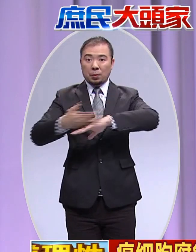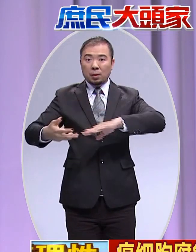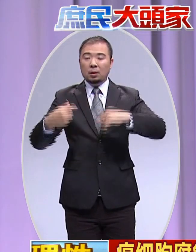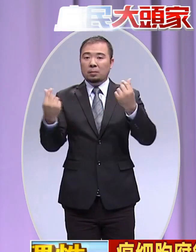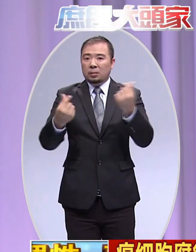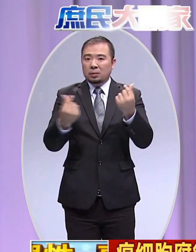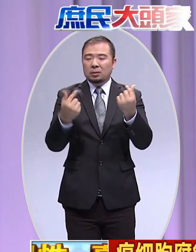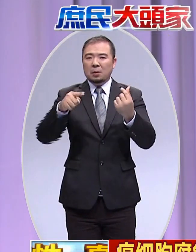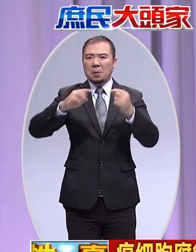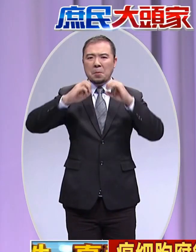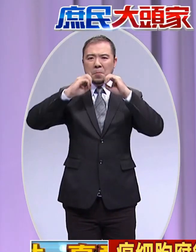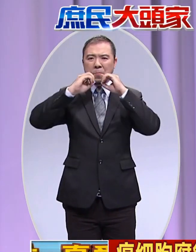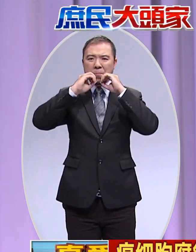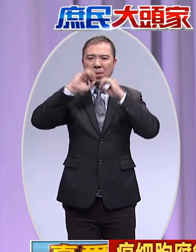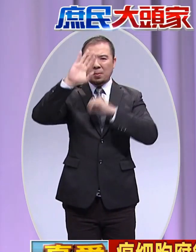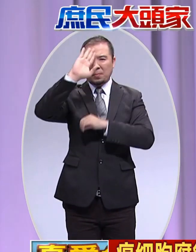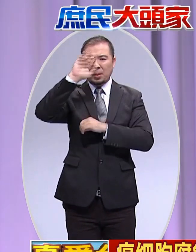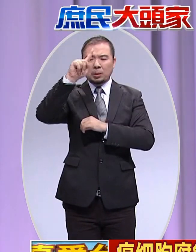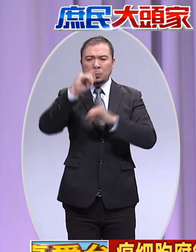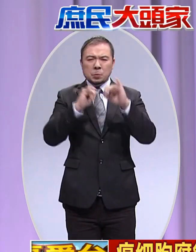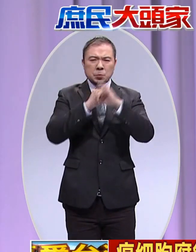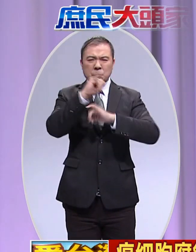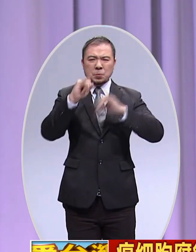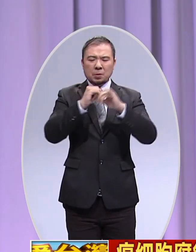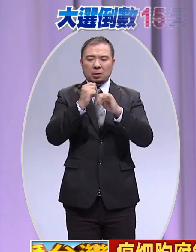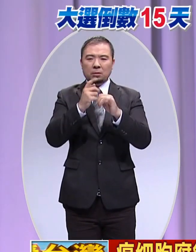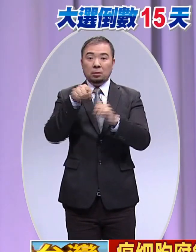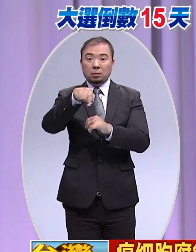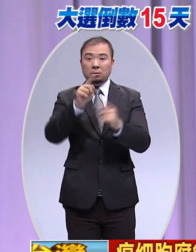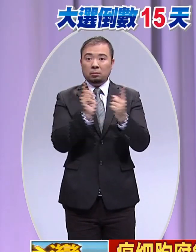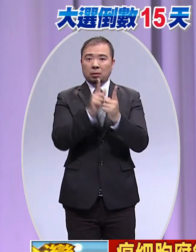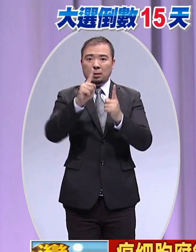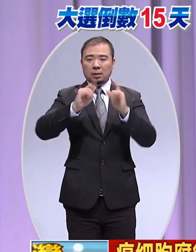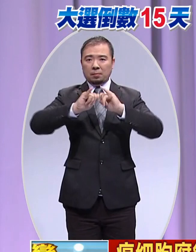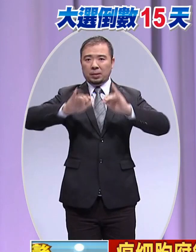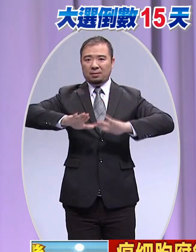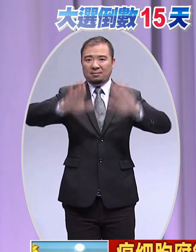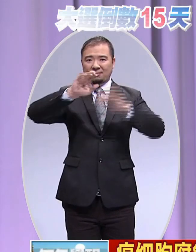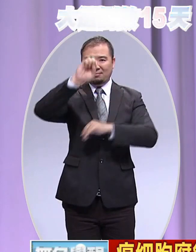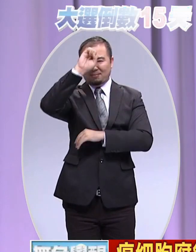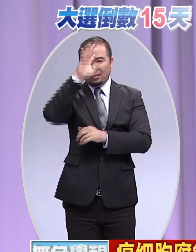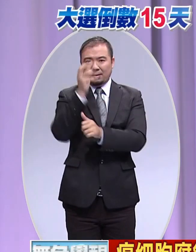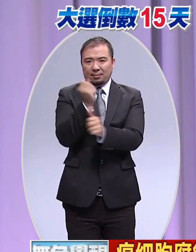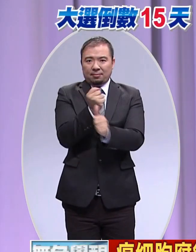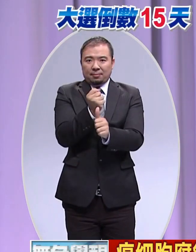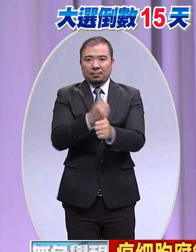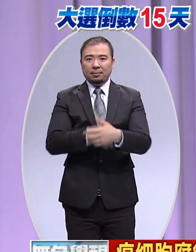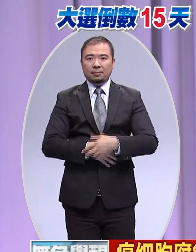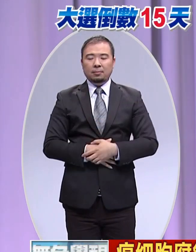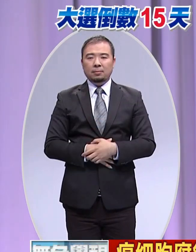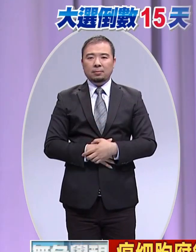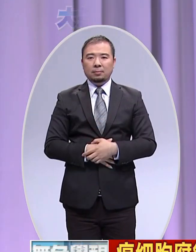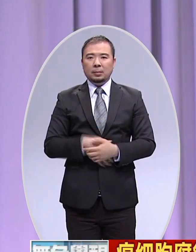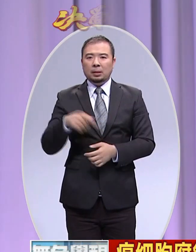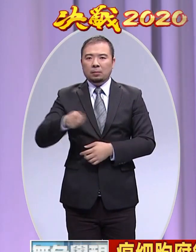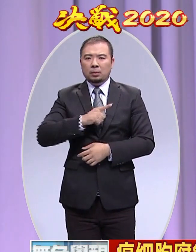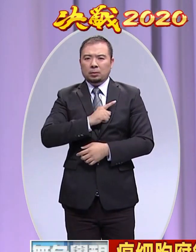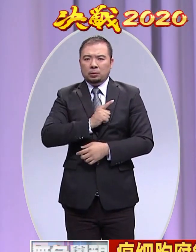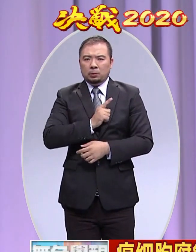癌细胞，整个控制了民进党。新潮流在民进党里面借鸡生